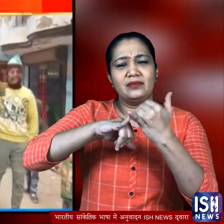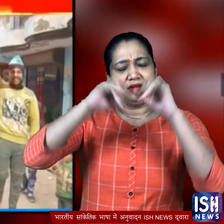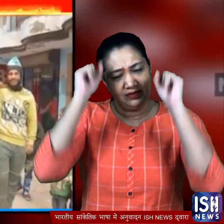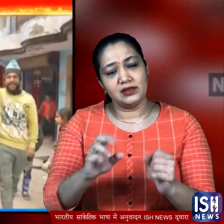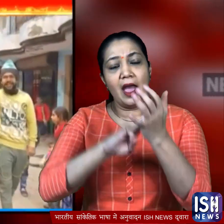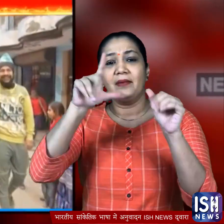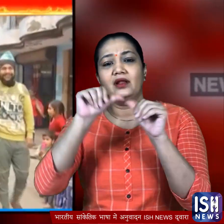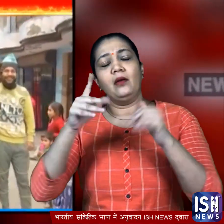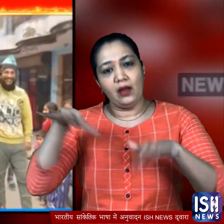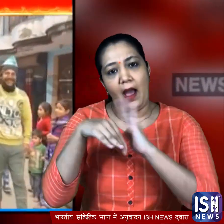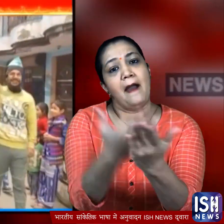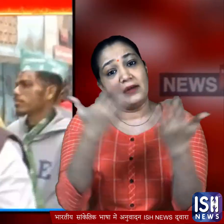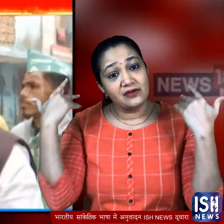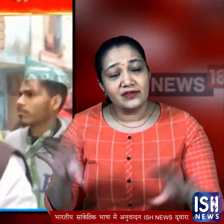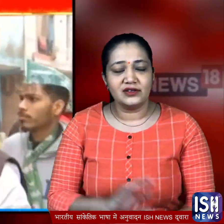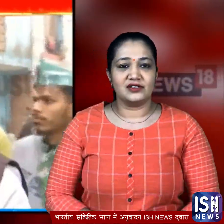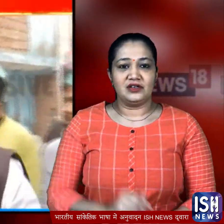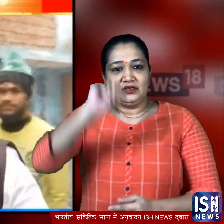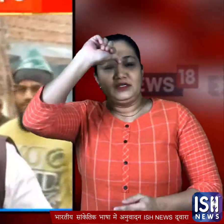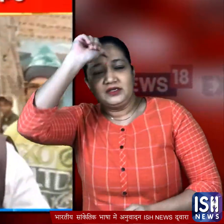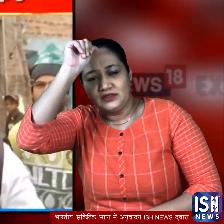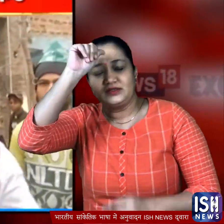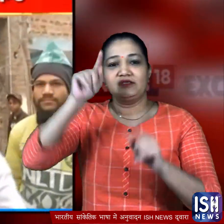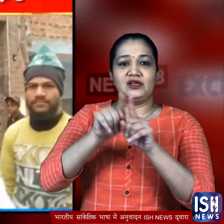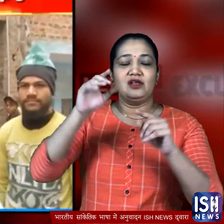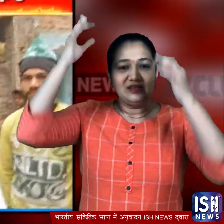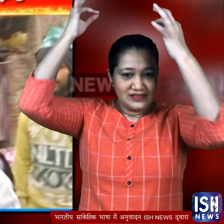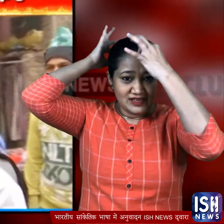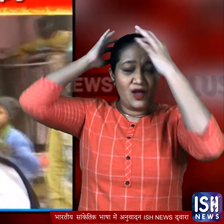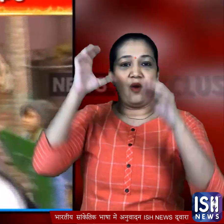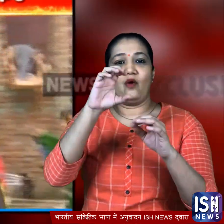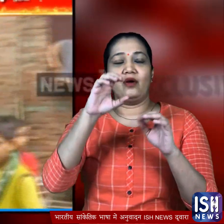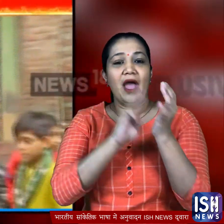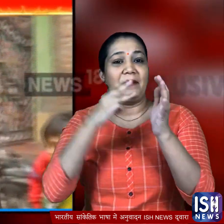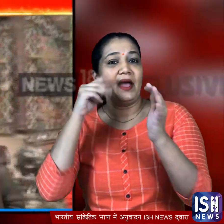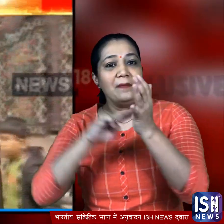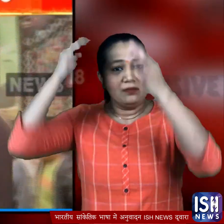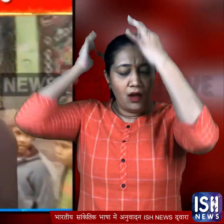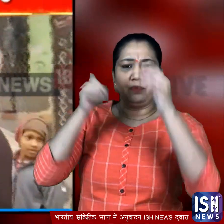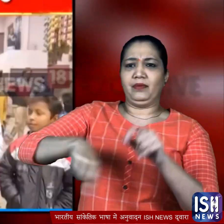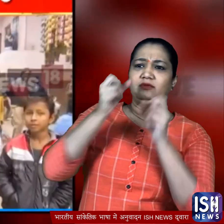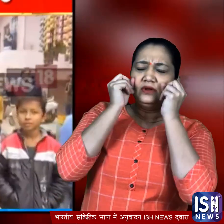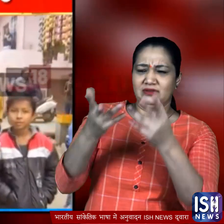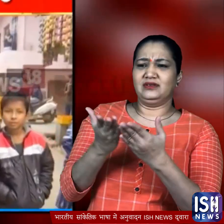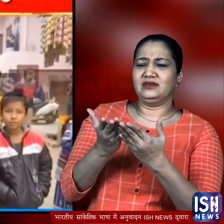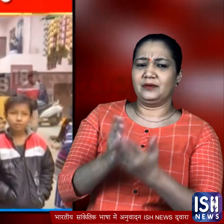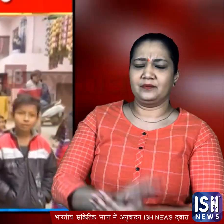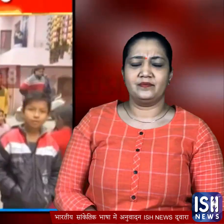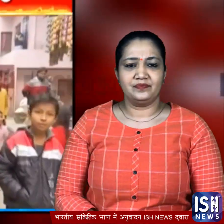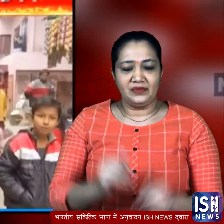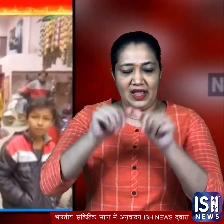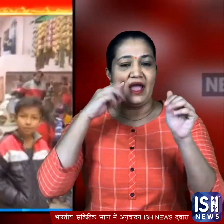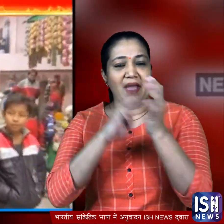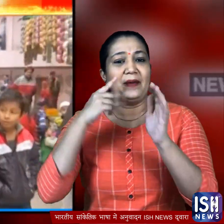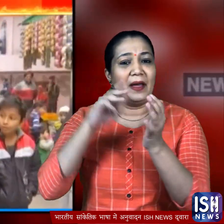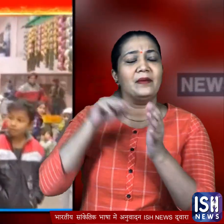साहिबाबाद विधानसभा सीट पर प्रचार शुरू कर दिया। माथे पर तिलक और सिर पर ओवैसी की पार्टी की टोपी देखकर ही लोग हैरान होने लगे। एआईएम